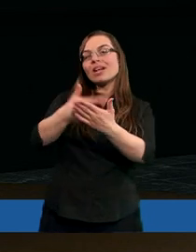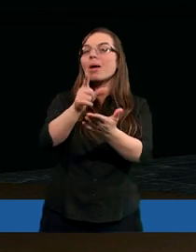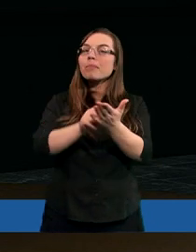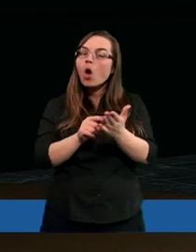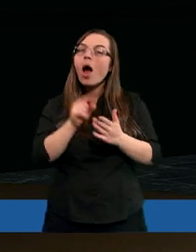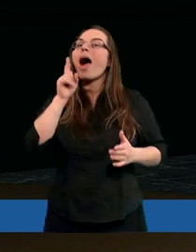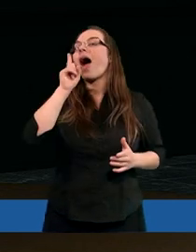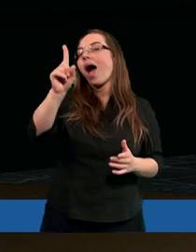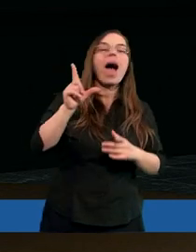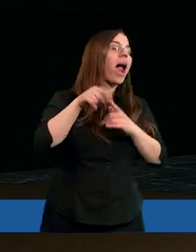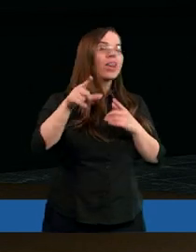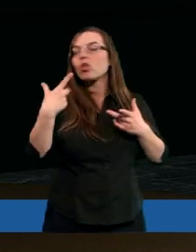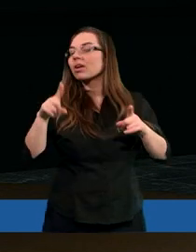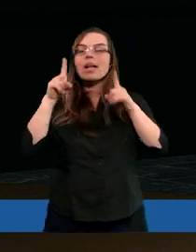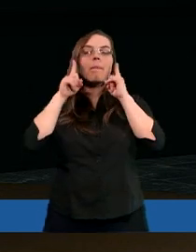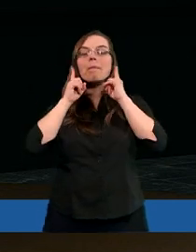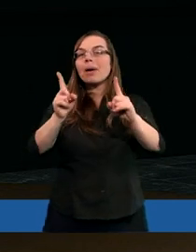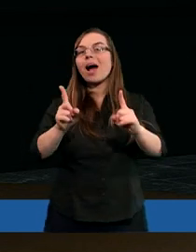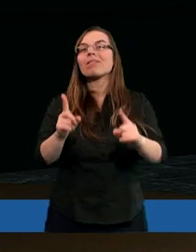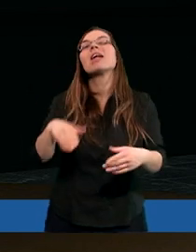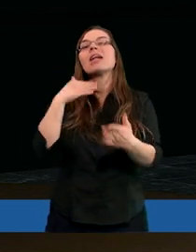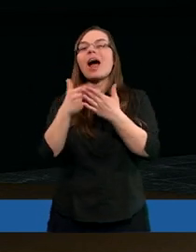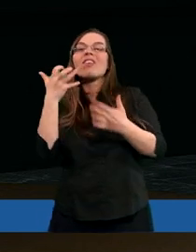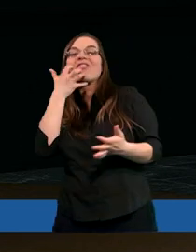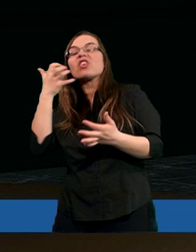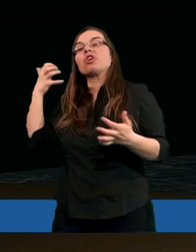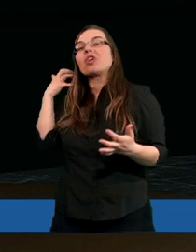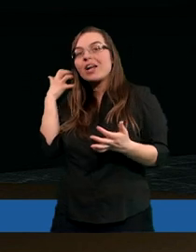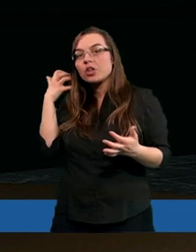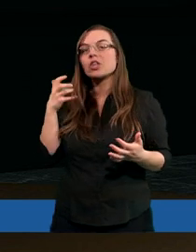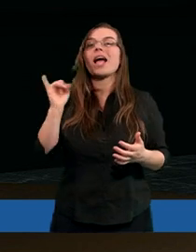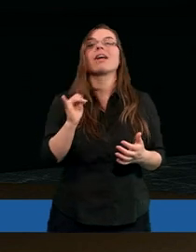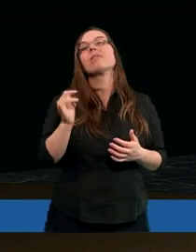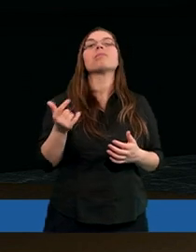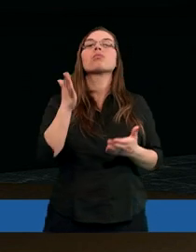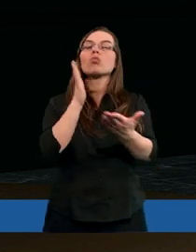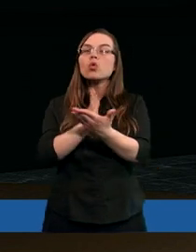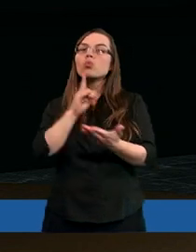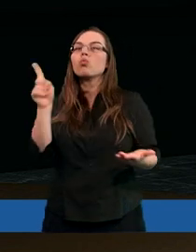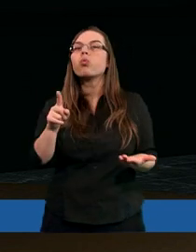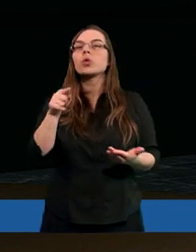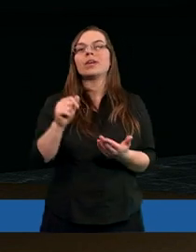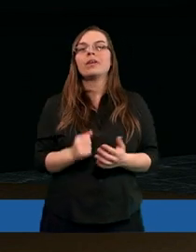a to nie jest prawda, dlatego, że wcześniej już